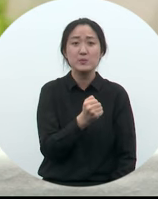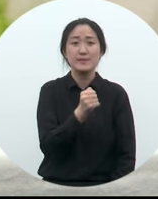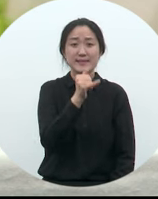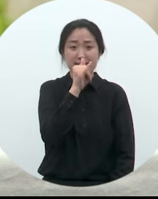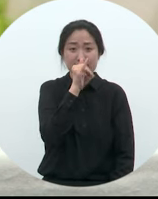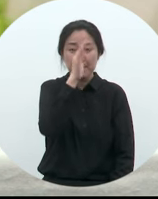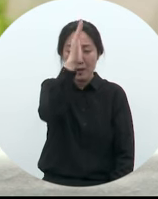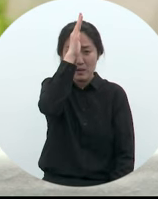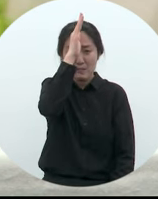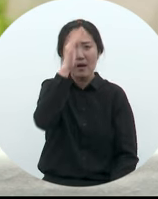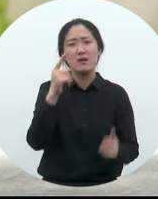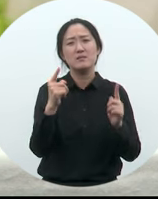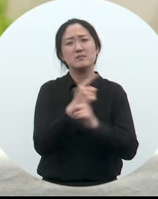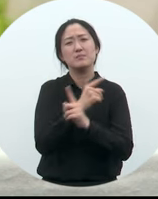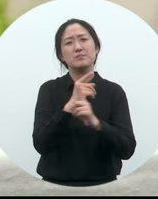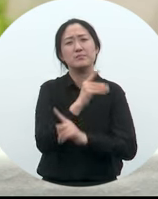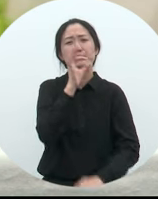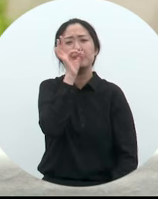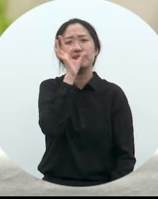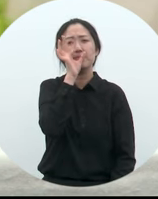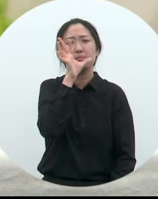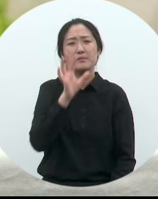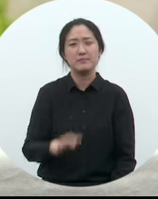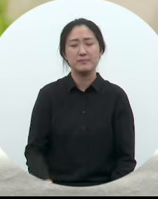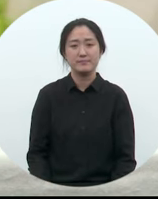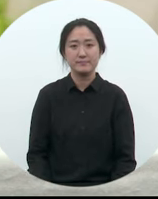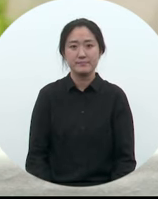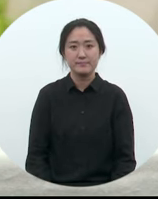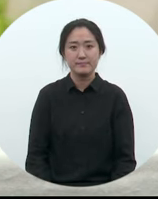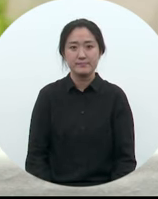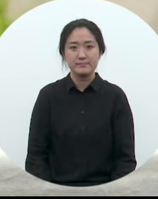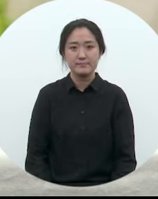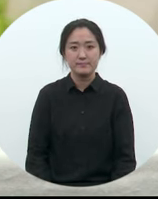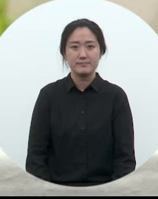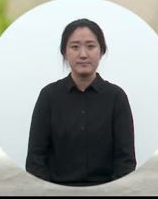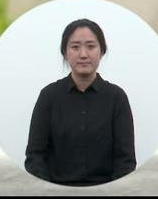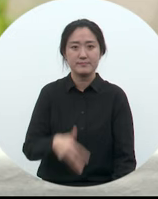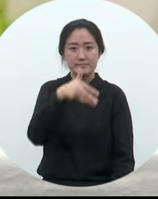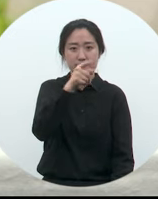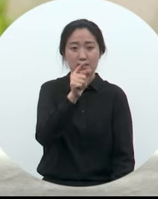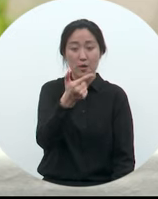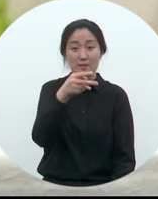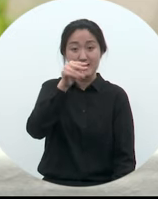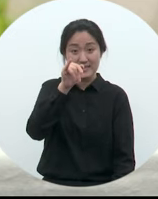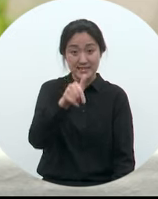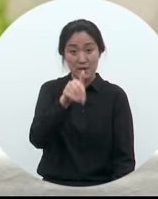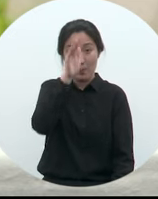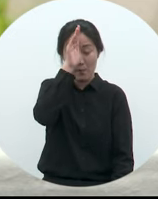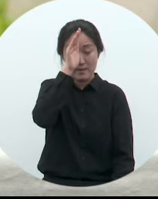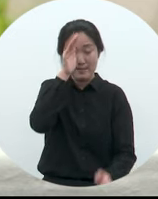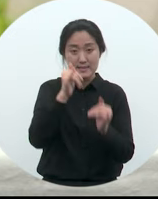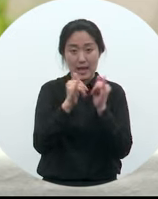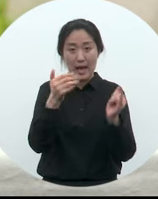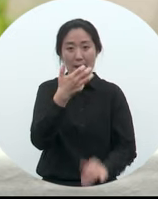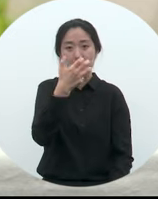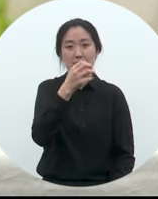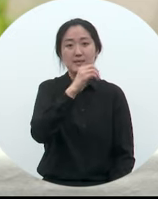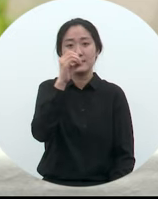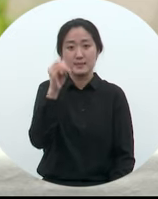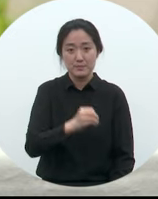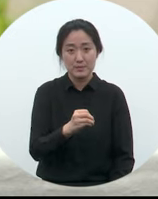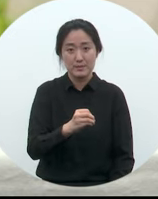있었던 질환이지만 지금도 잘 치료가 안 되는 것이죠. 대개 천식 환자의